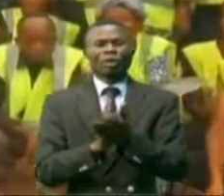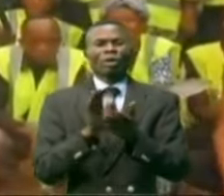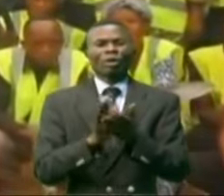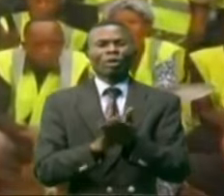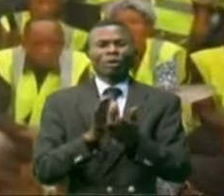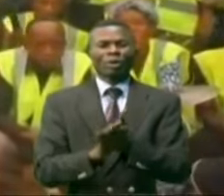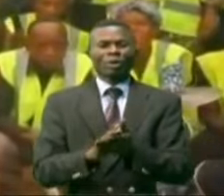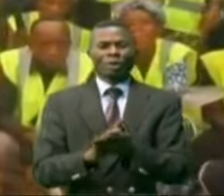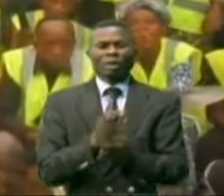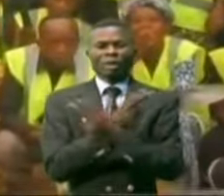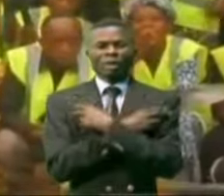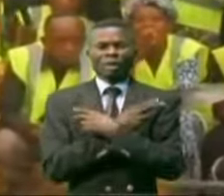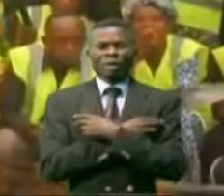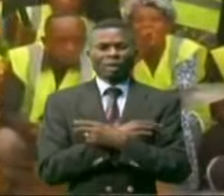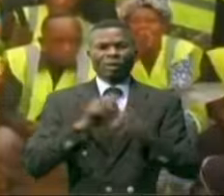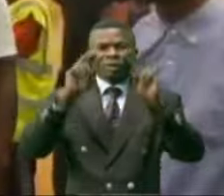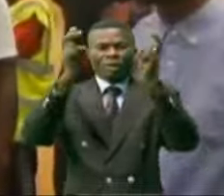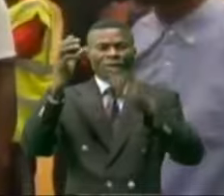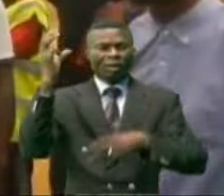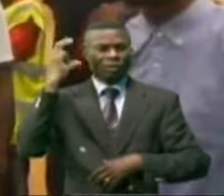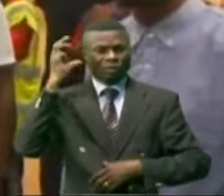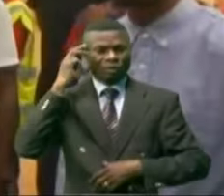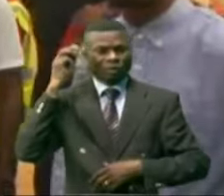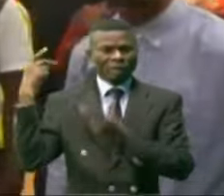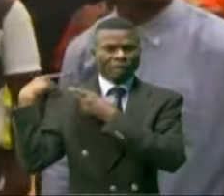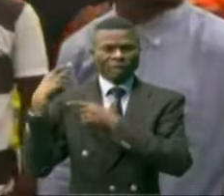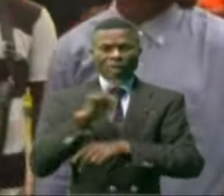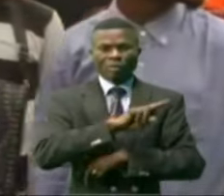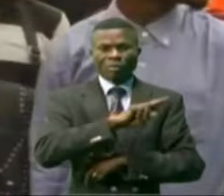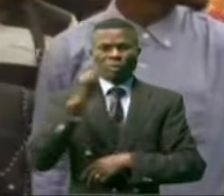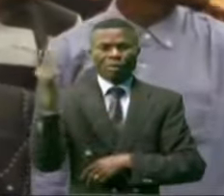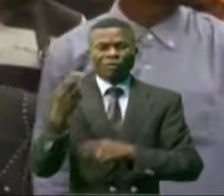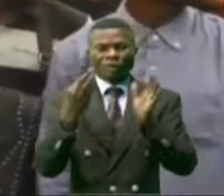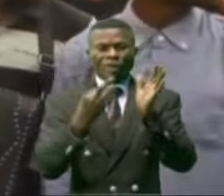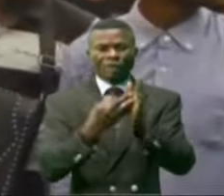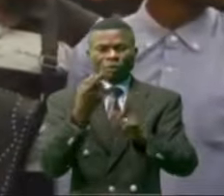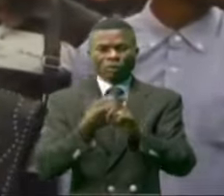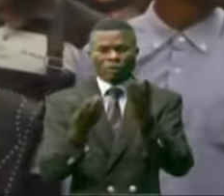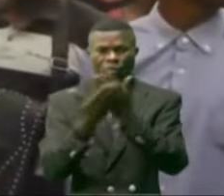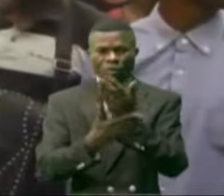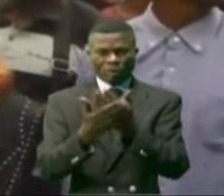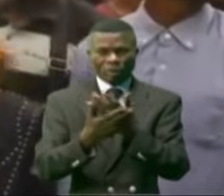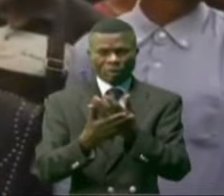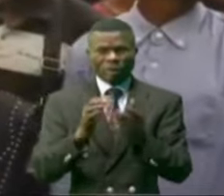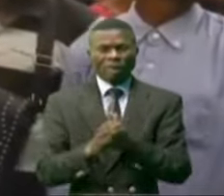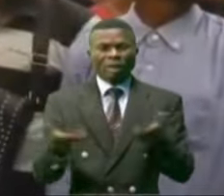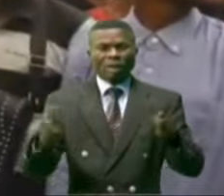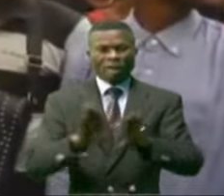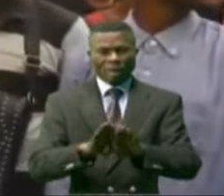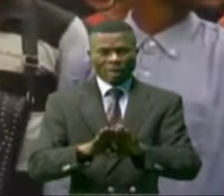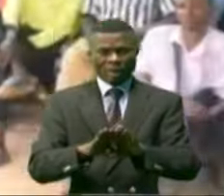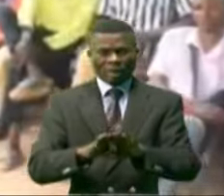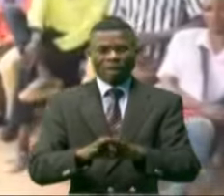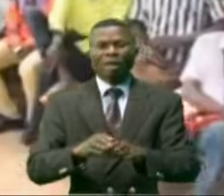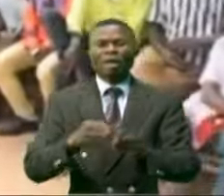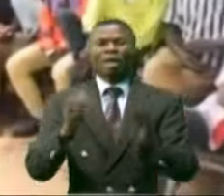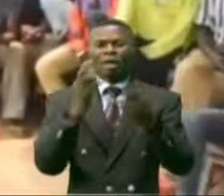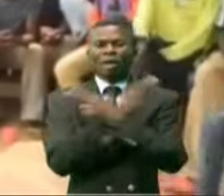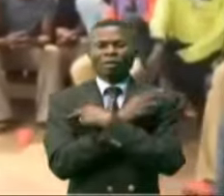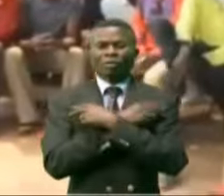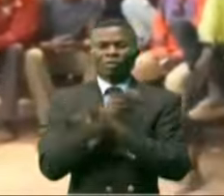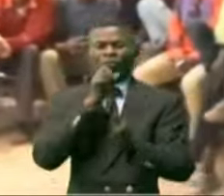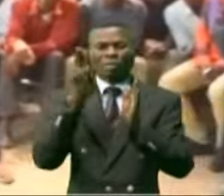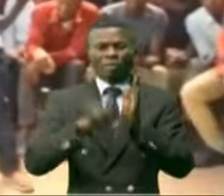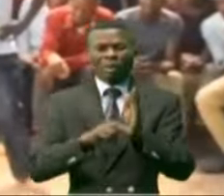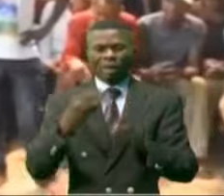En séjour à Kananga depuis le 28 juillet 2024, le député national Marcel Tshipepele a clôturé ses vacances parlementaires ce mercredi 28